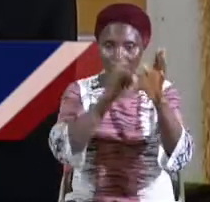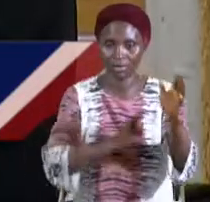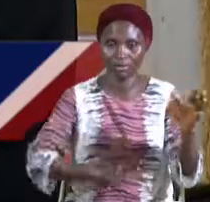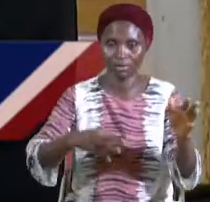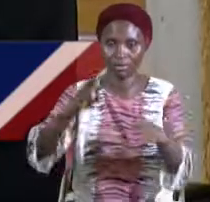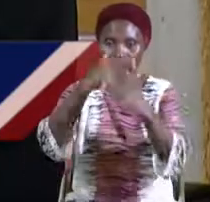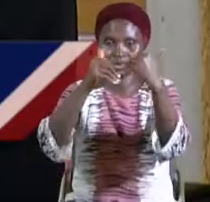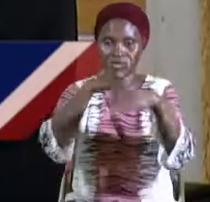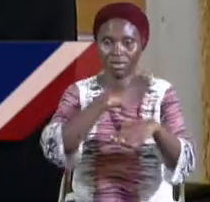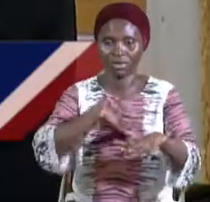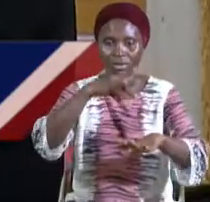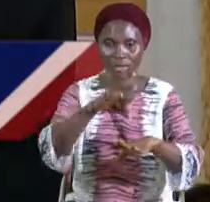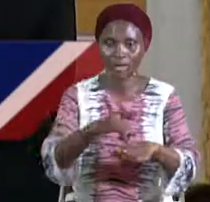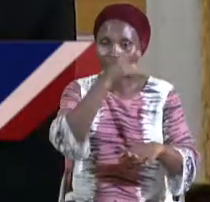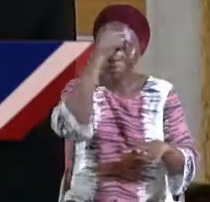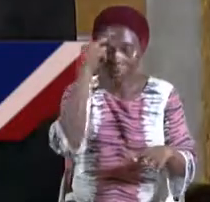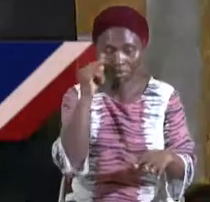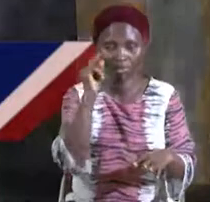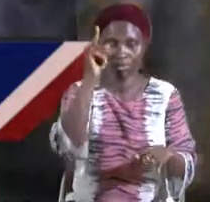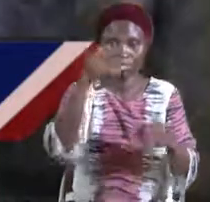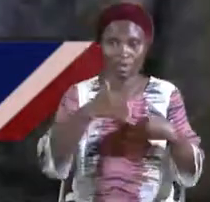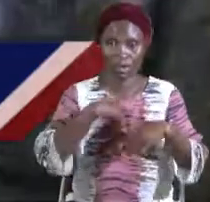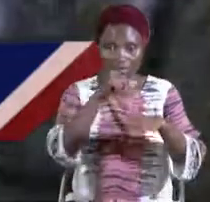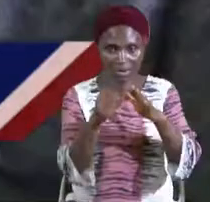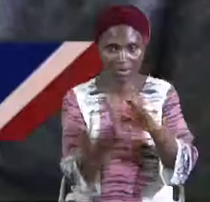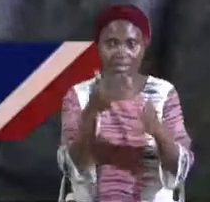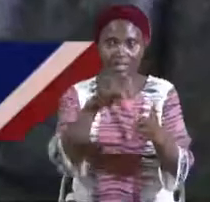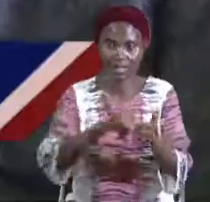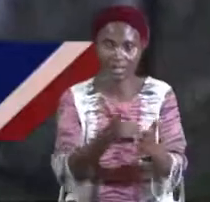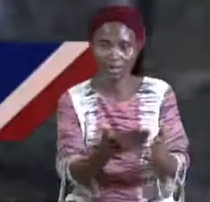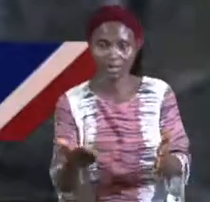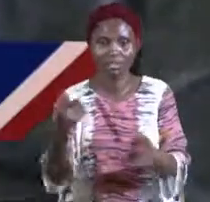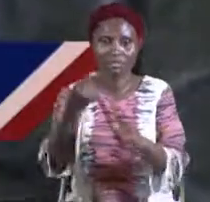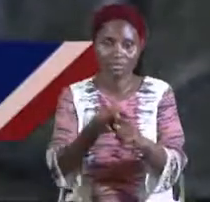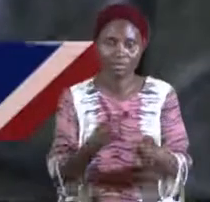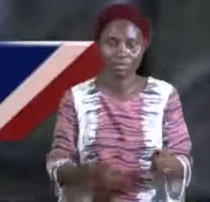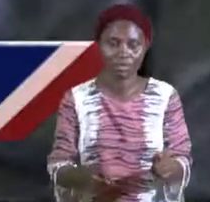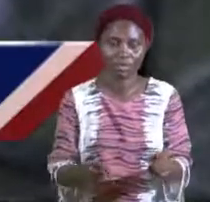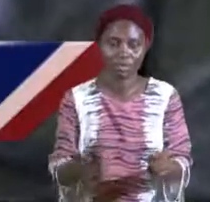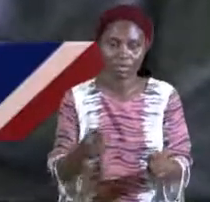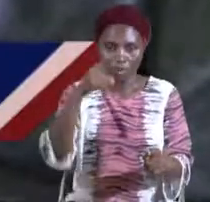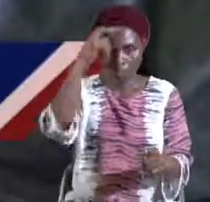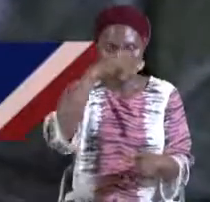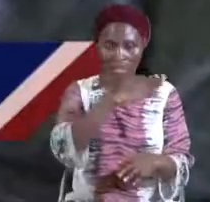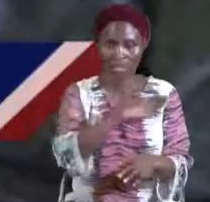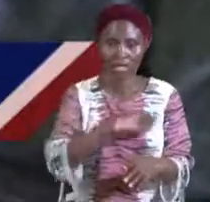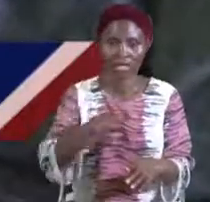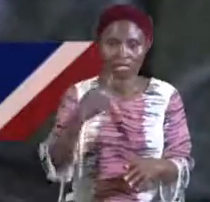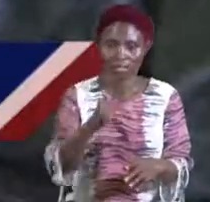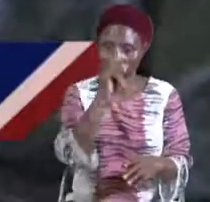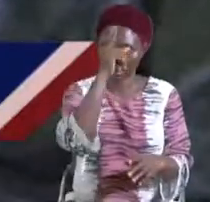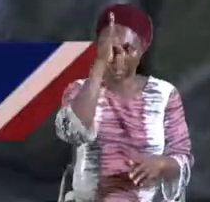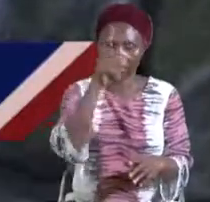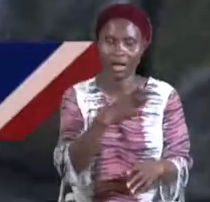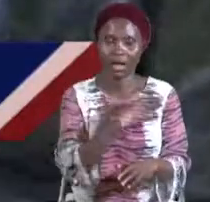terre, de ce que tu as caché ces choses aux sages et aux intelligents, et de ce que tu les